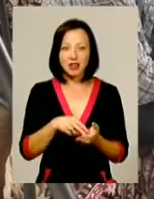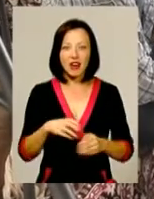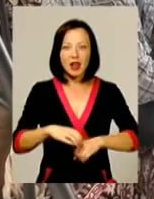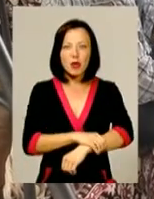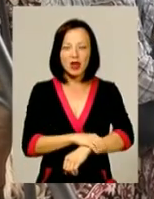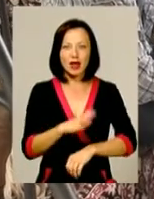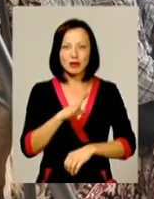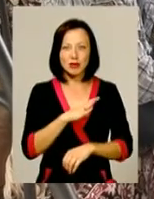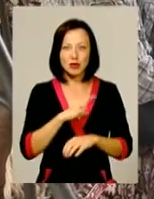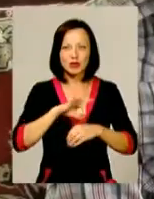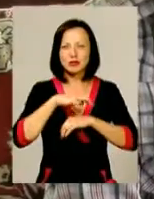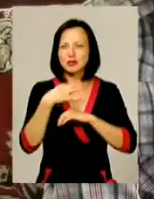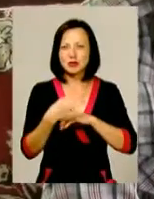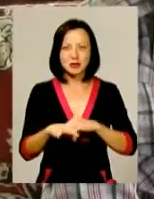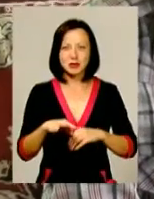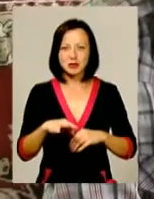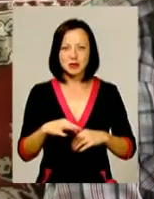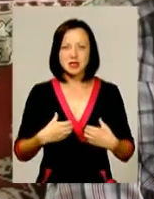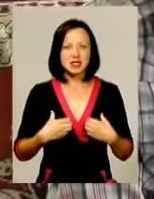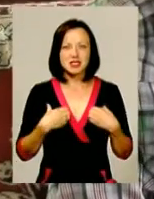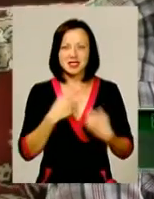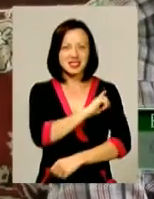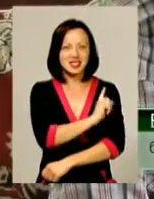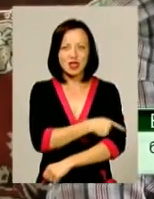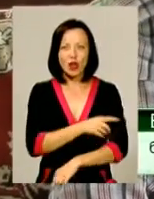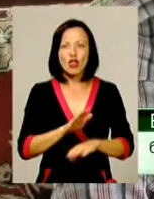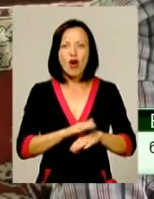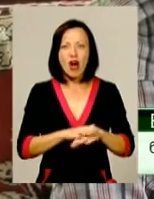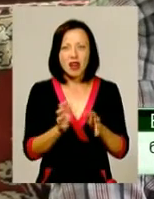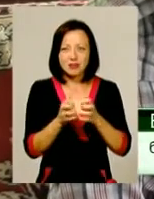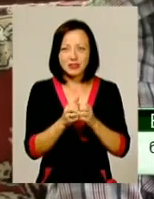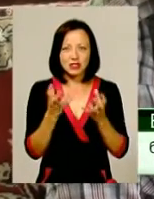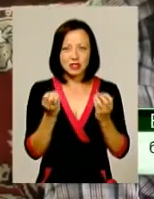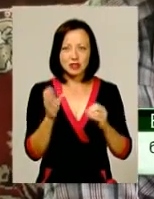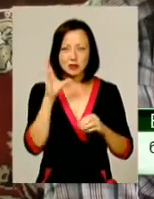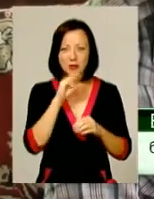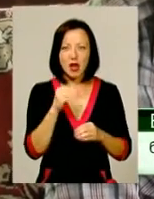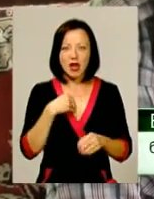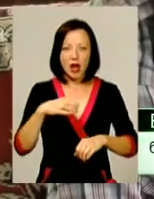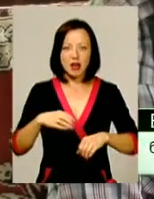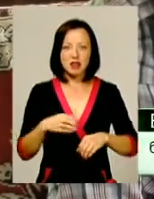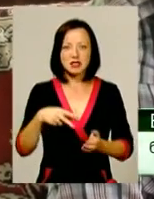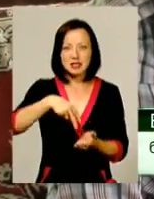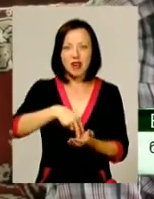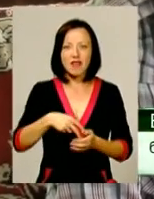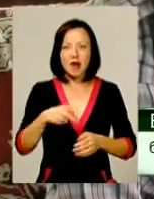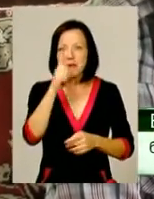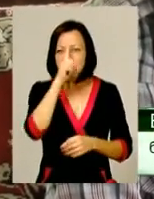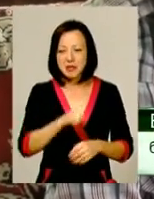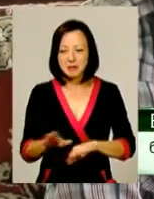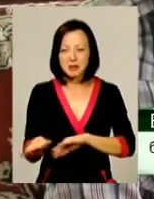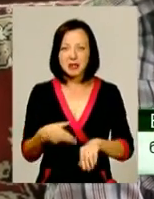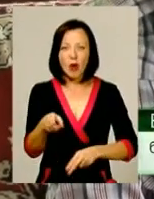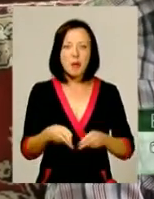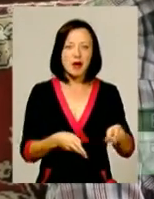протез було, так біль. Така сильна була, ну нога ще ж не з'явилася, виходить, я став на протез, було де буквально місяць пройшло після останньої